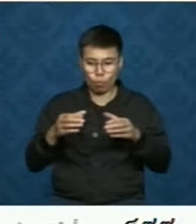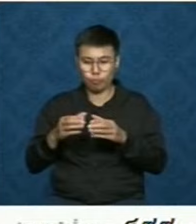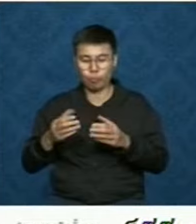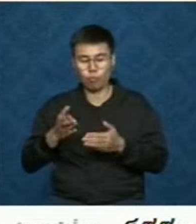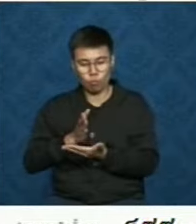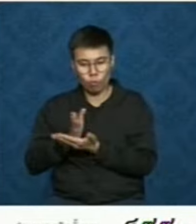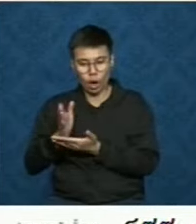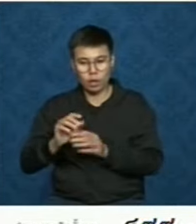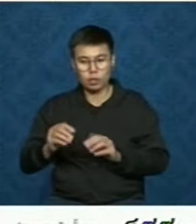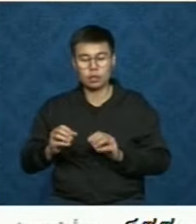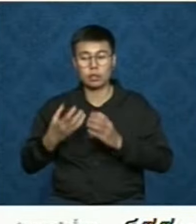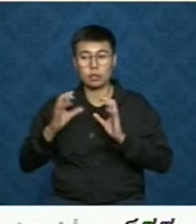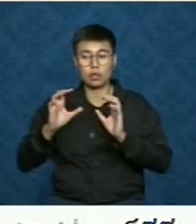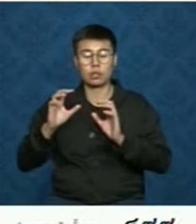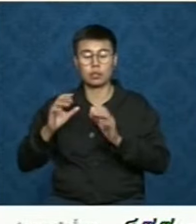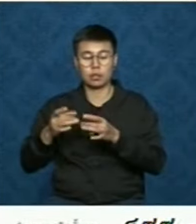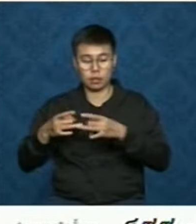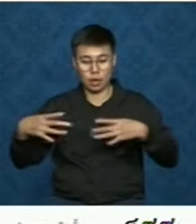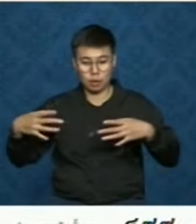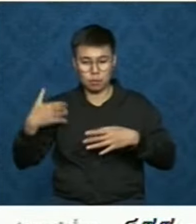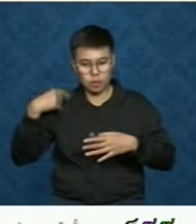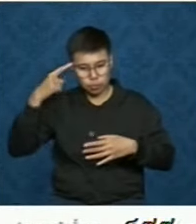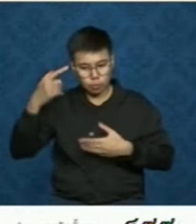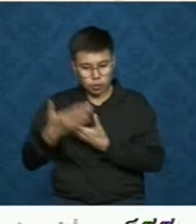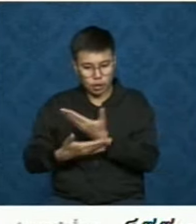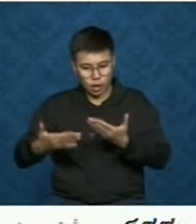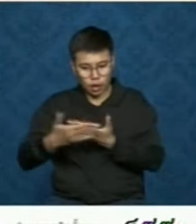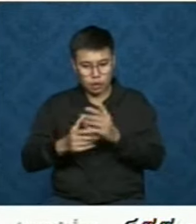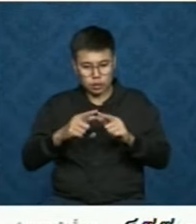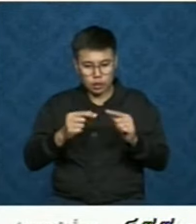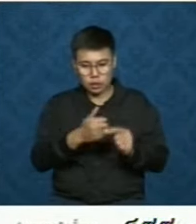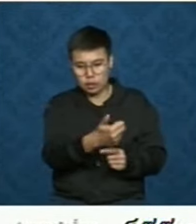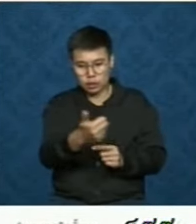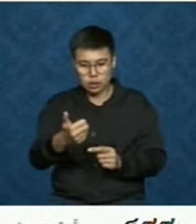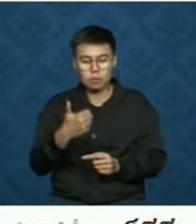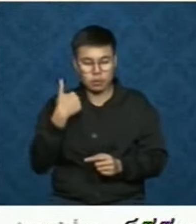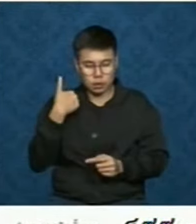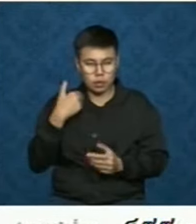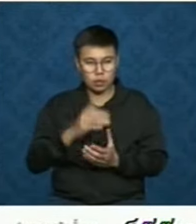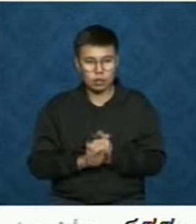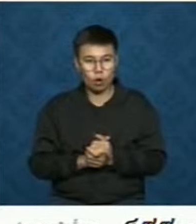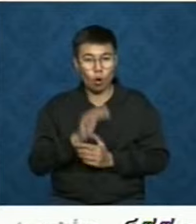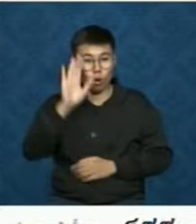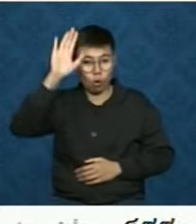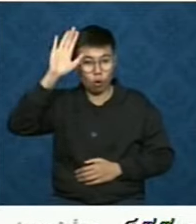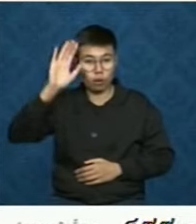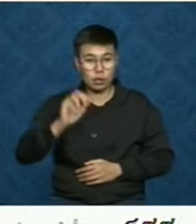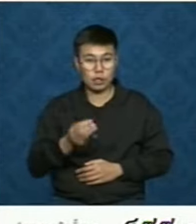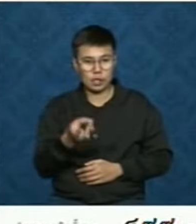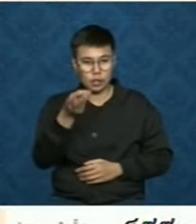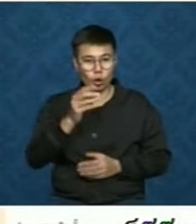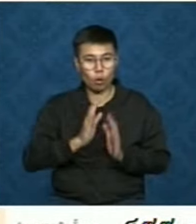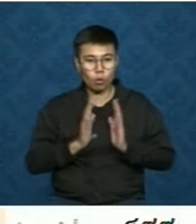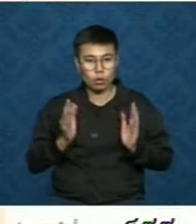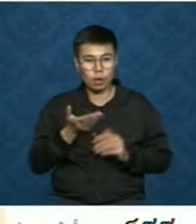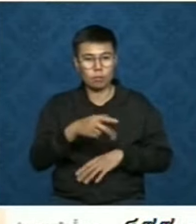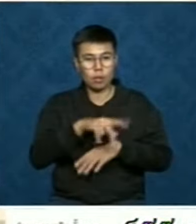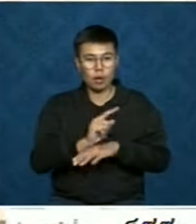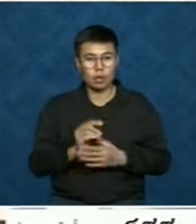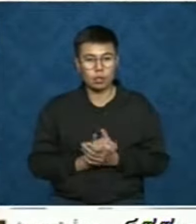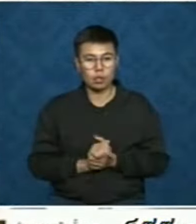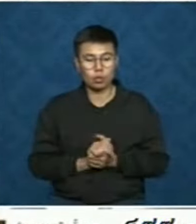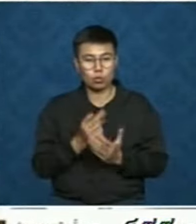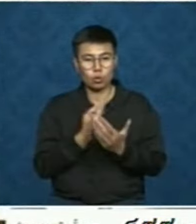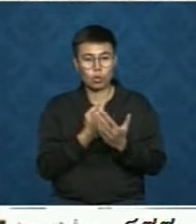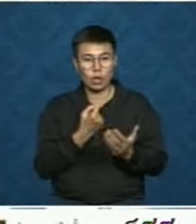จะได้พิจารณาเรื่องอื่นๆอีกต่อไปนะครับก็จะทำขอบคุณคุณนทูตครับนะครับพี่เตวครับท่านประธานครับครับต้องขอบพระคุณท่านประธานแทนพี่น้องชาวอ